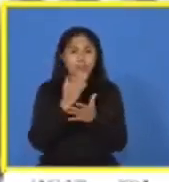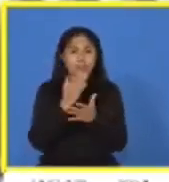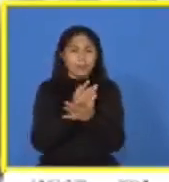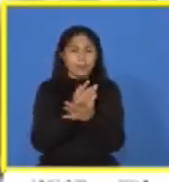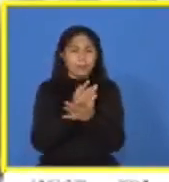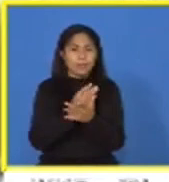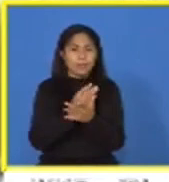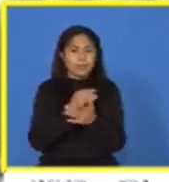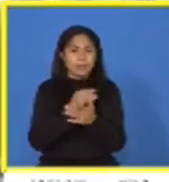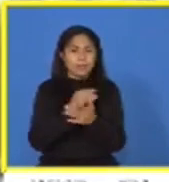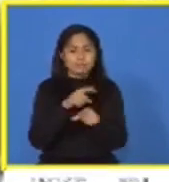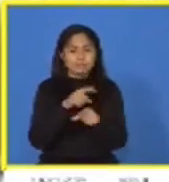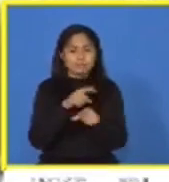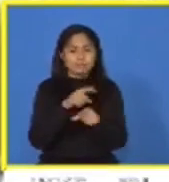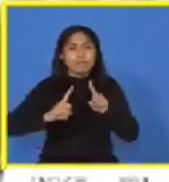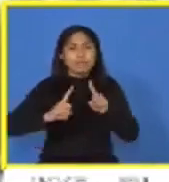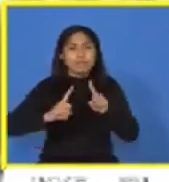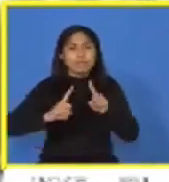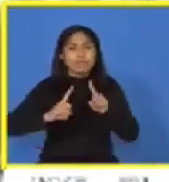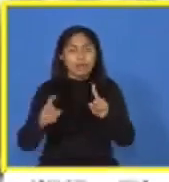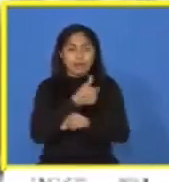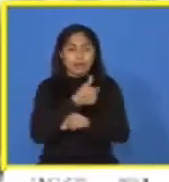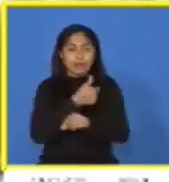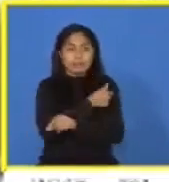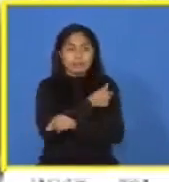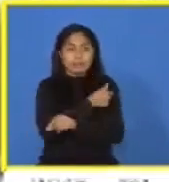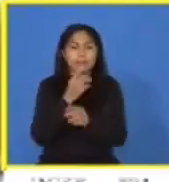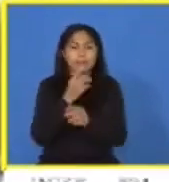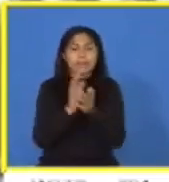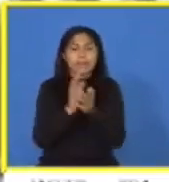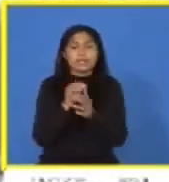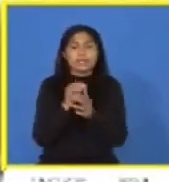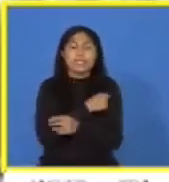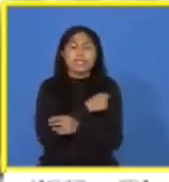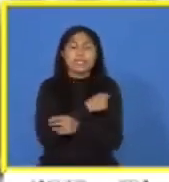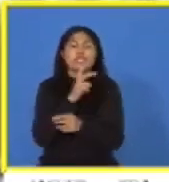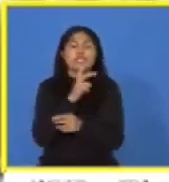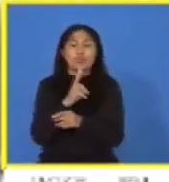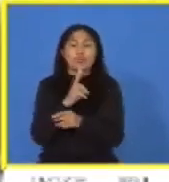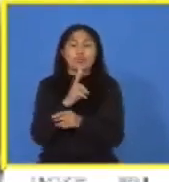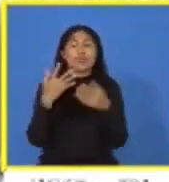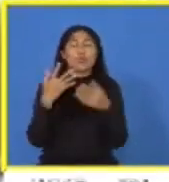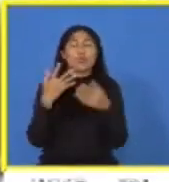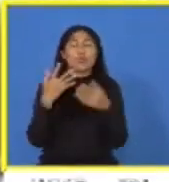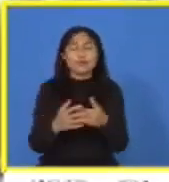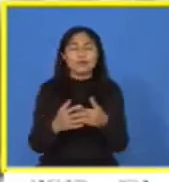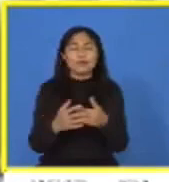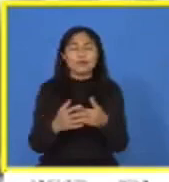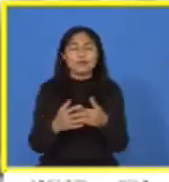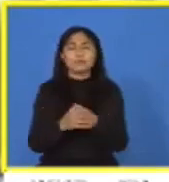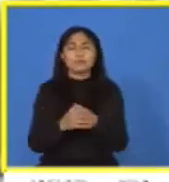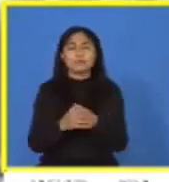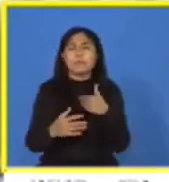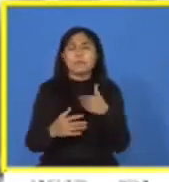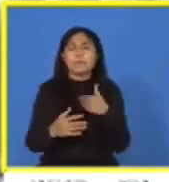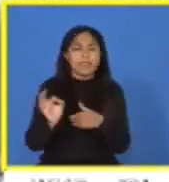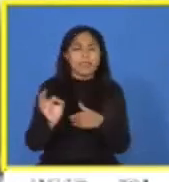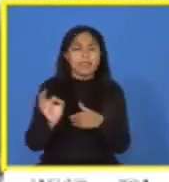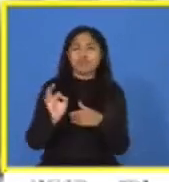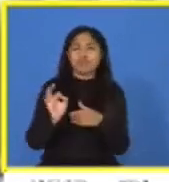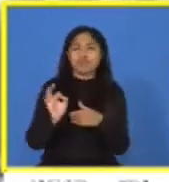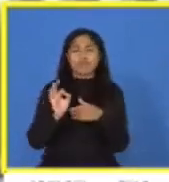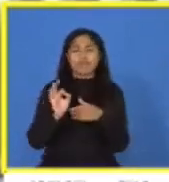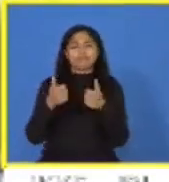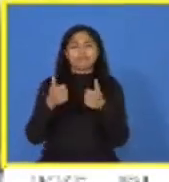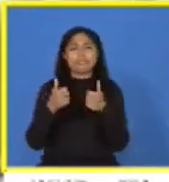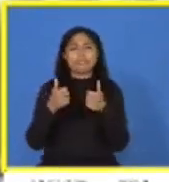artinya jarak antara vaksin pertama dengan vaksin kedua itu kan ada. Jadi tidak akan mungkin bisa sama